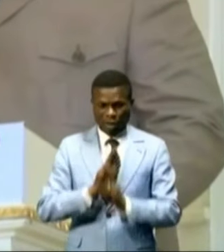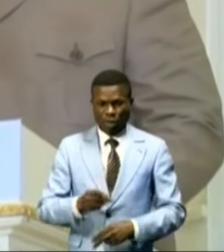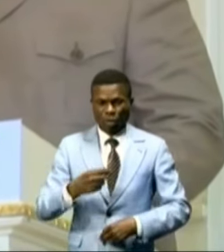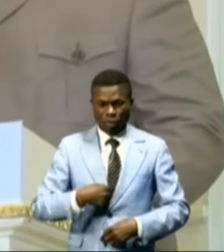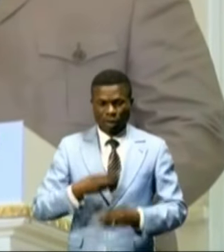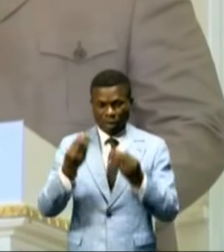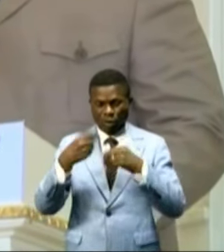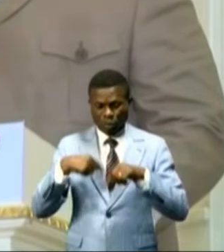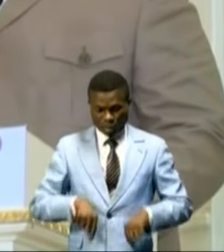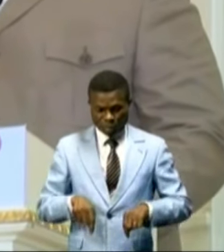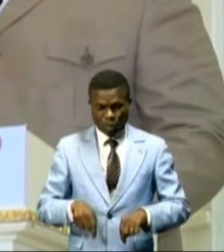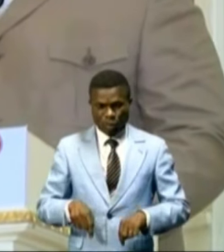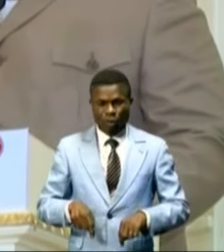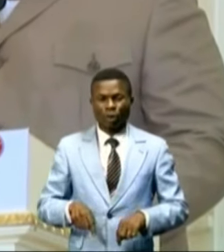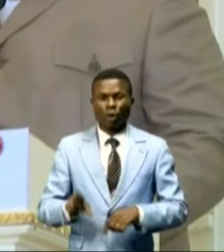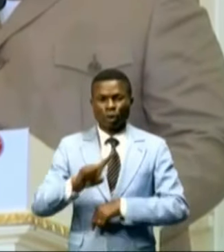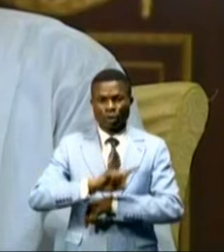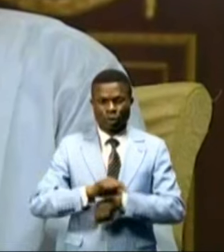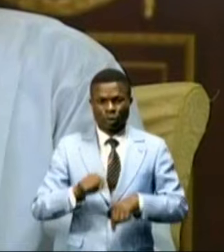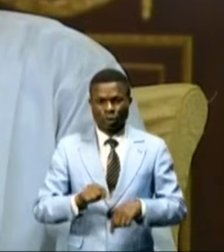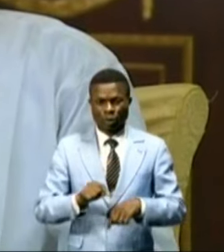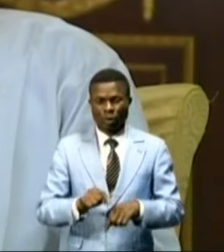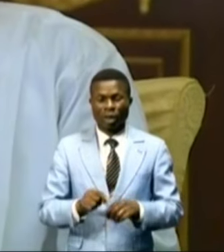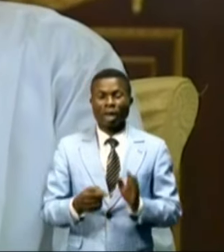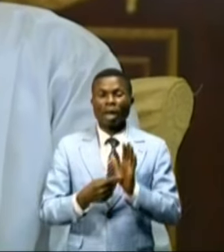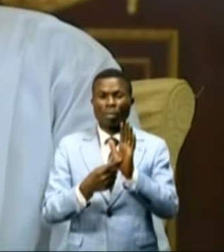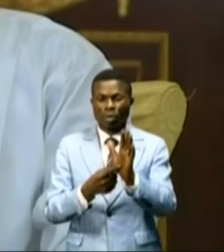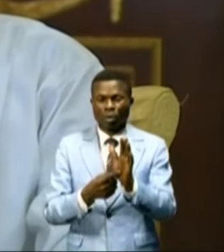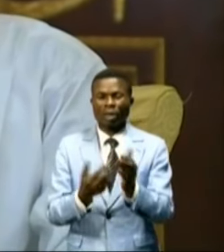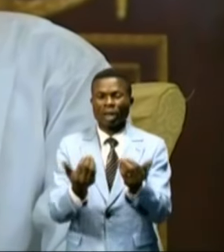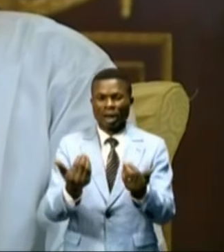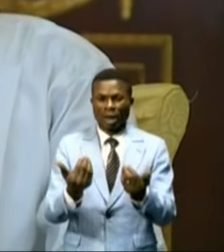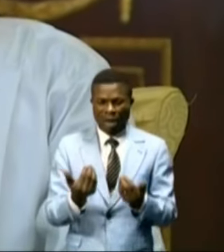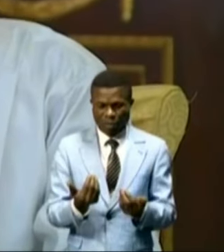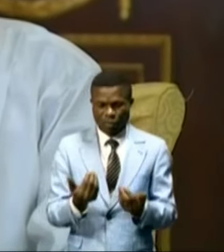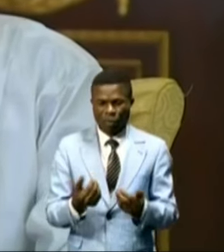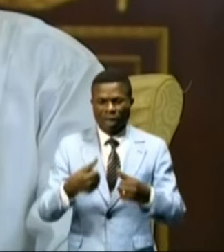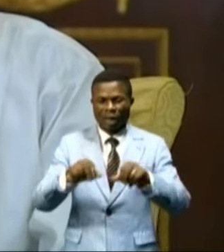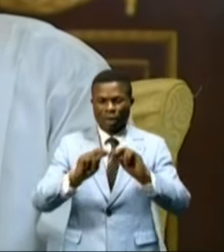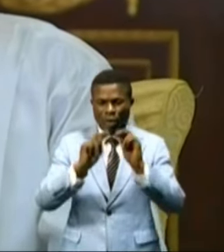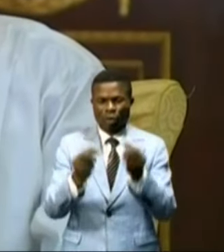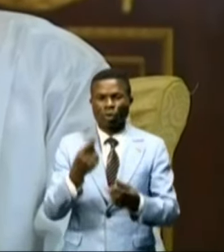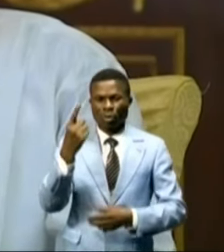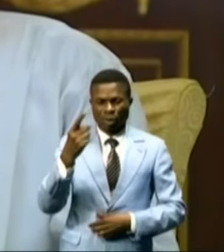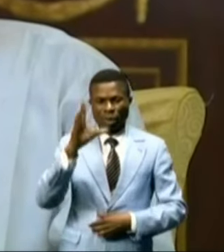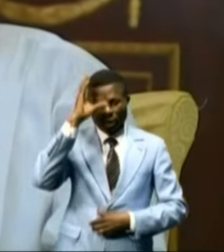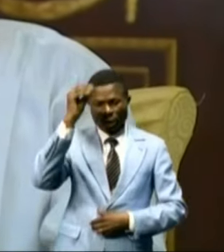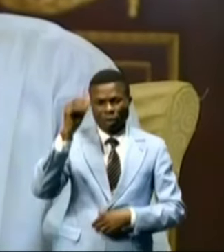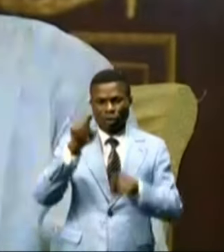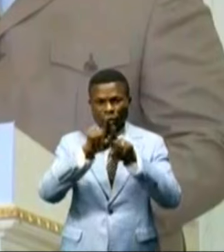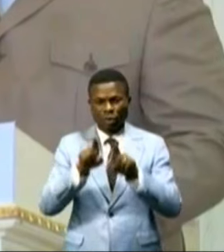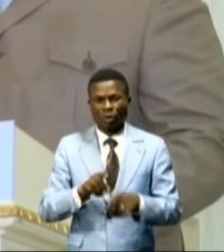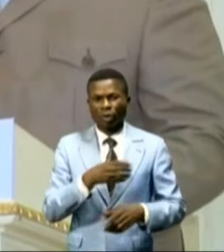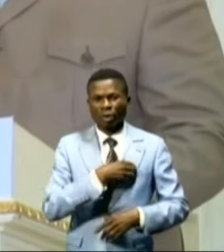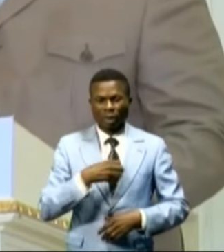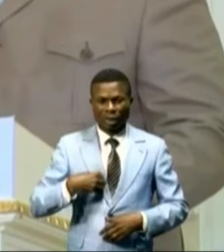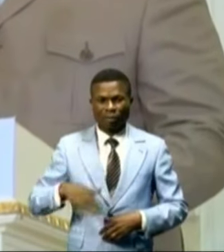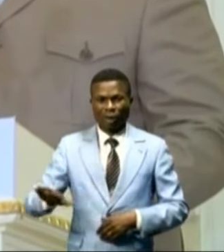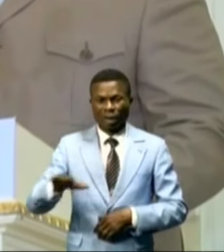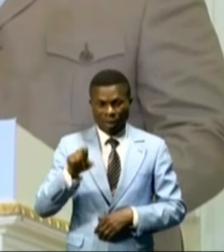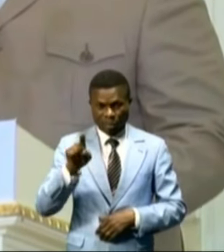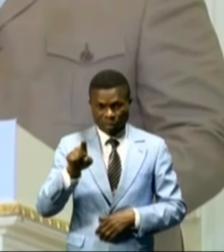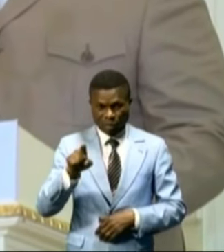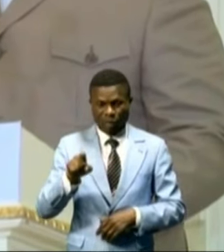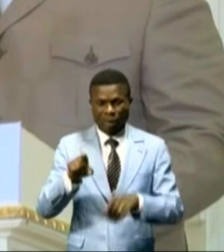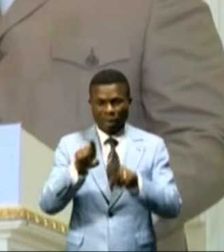me rassure sur la volonté du vouloir vivre collectif des hommes et des femmes de ce pays,